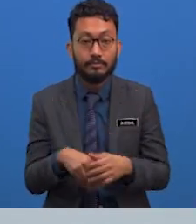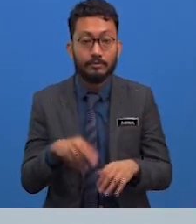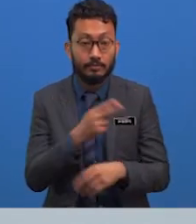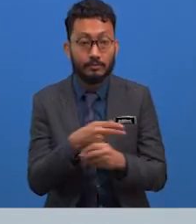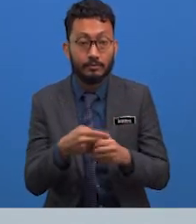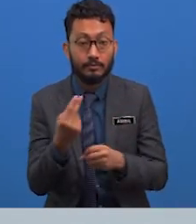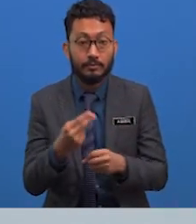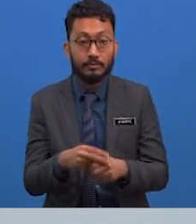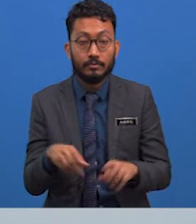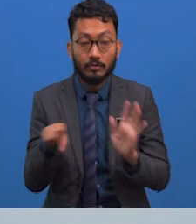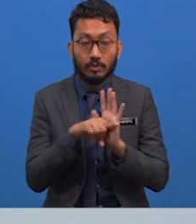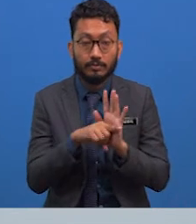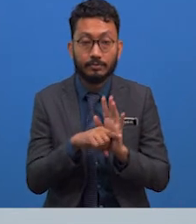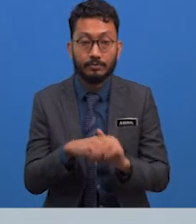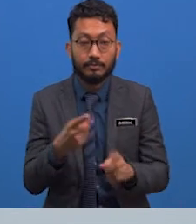40 darjah dari